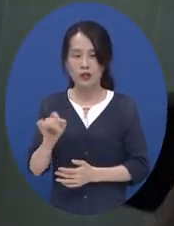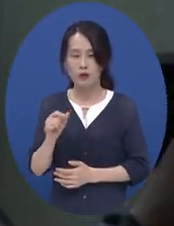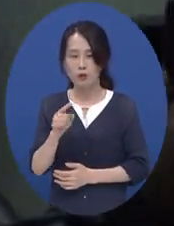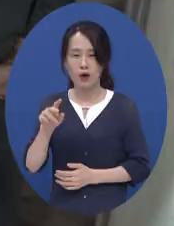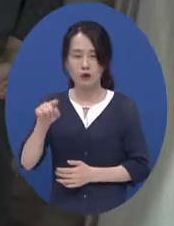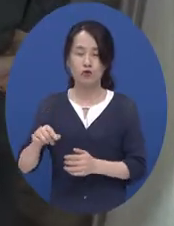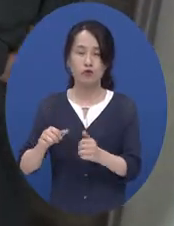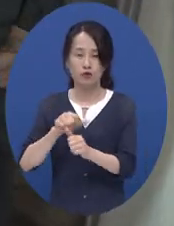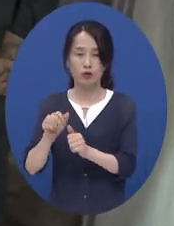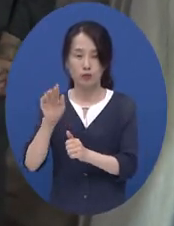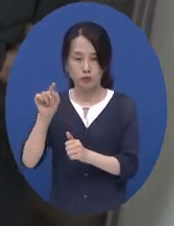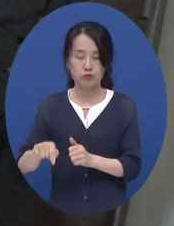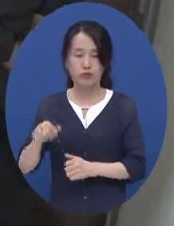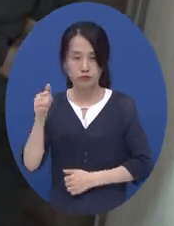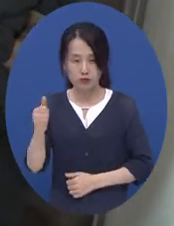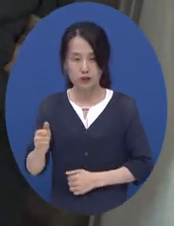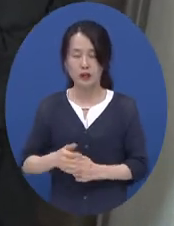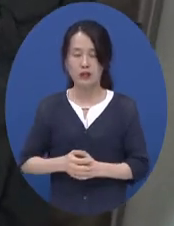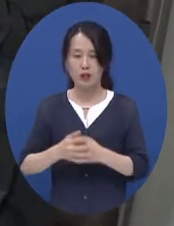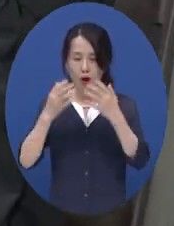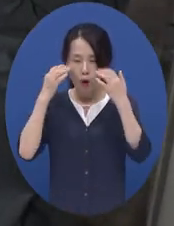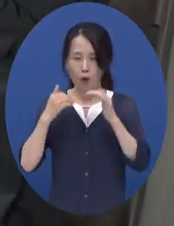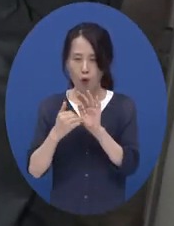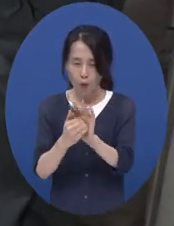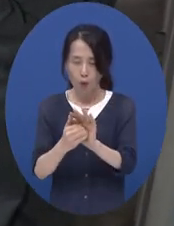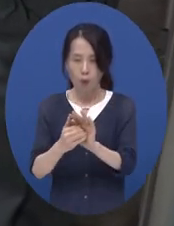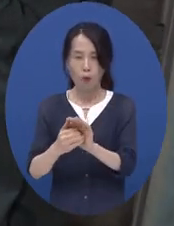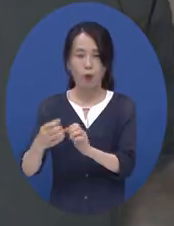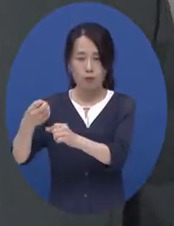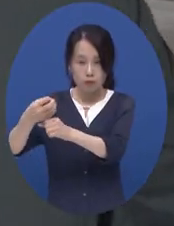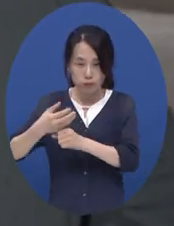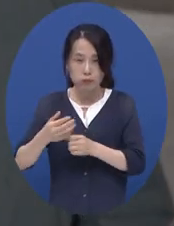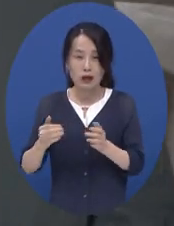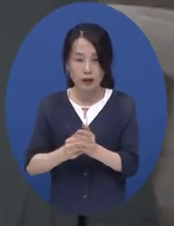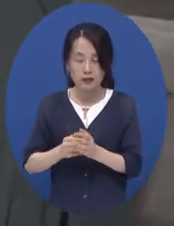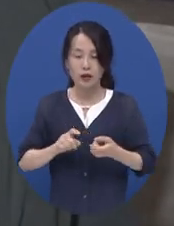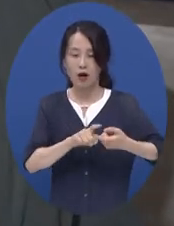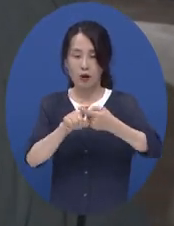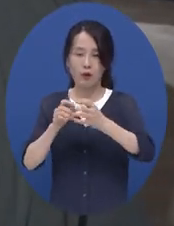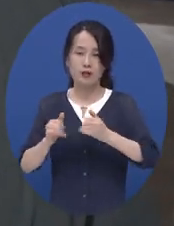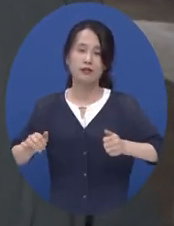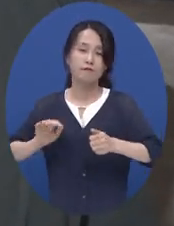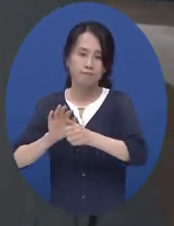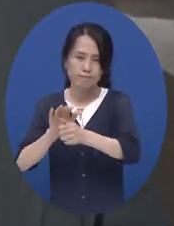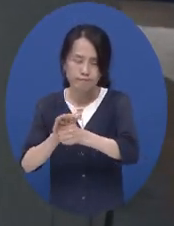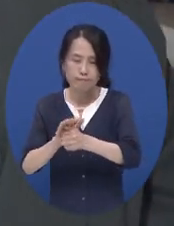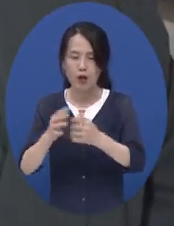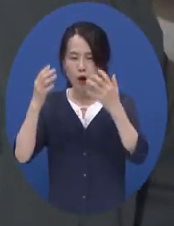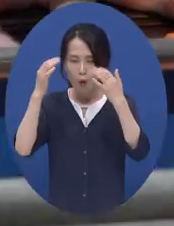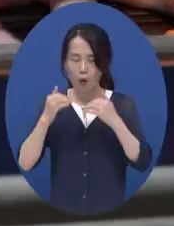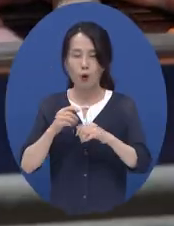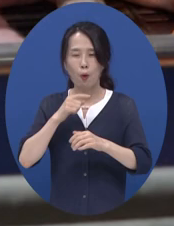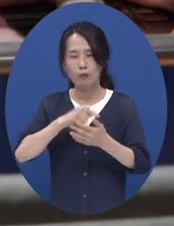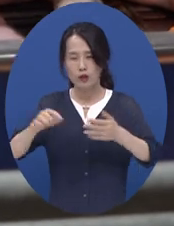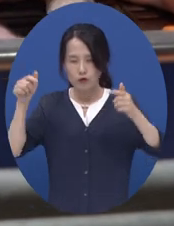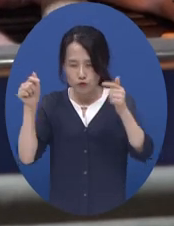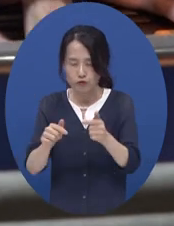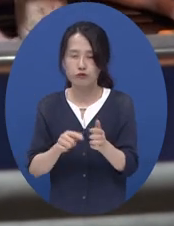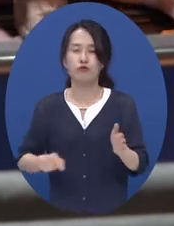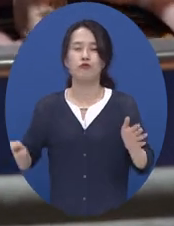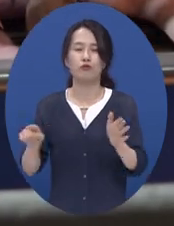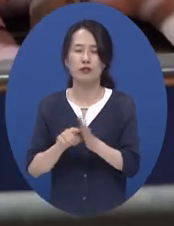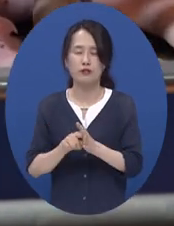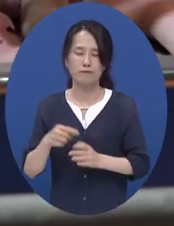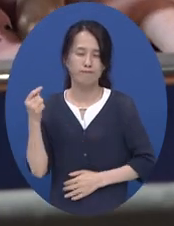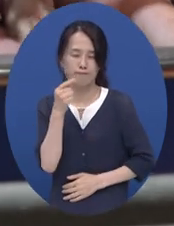부지사는 축산 농업 분야 폭염 대비 상황을 보고받은 뒤 관계자들을 격려하며 폭염으로 인한 피해가 최소화될